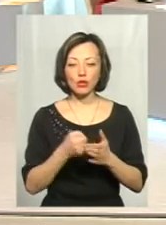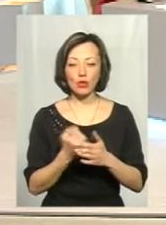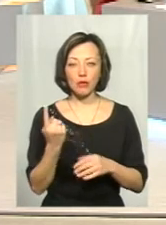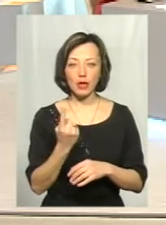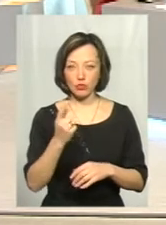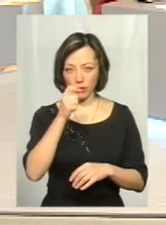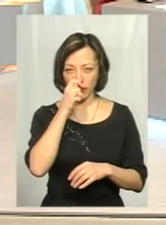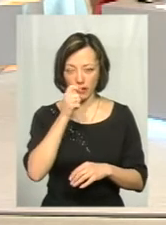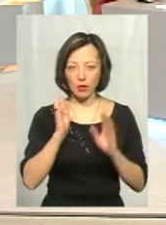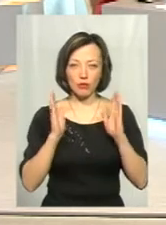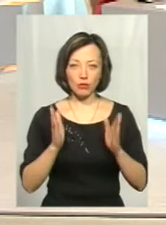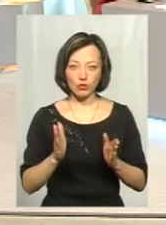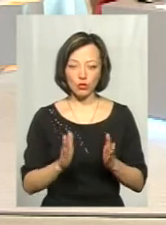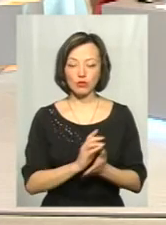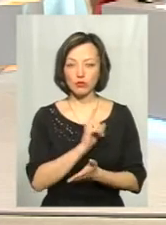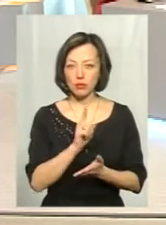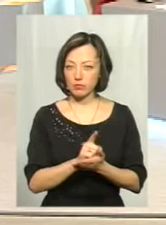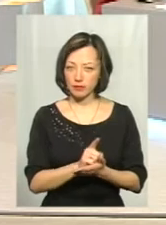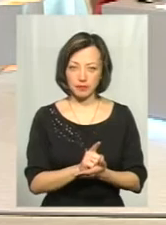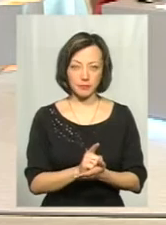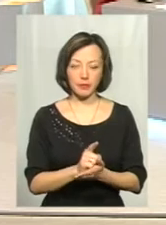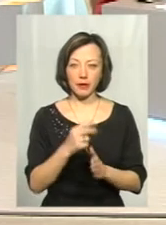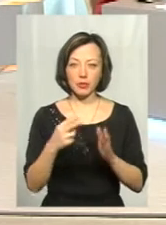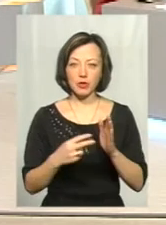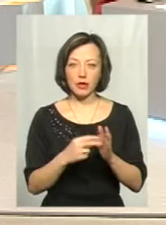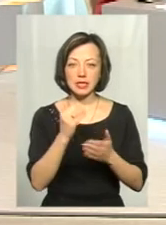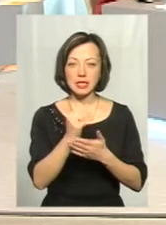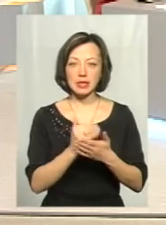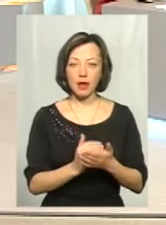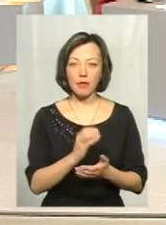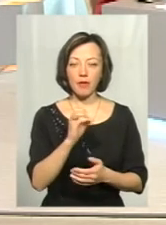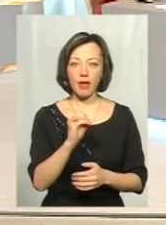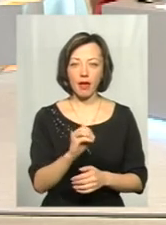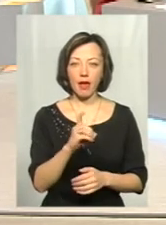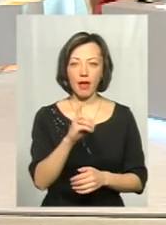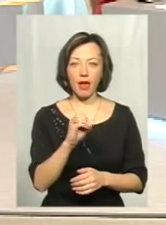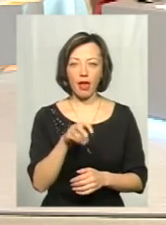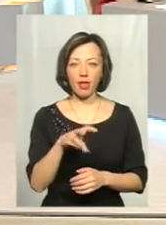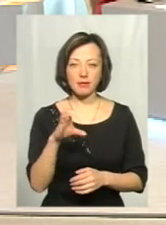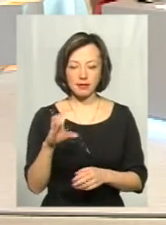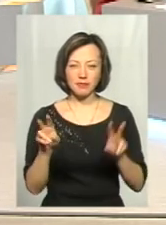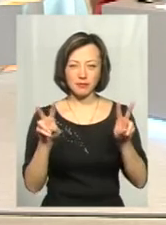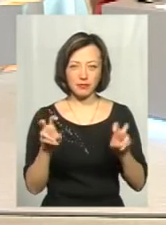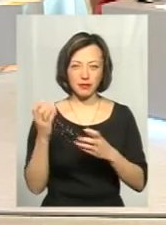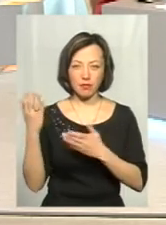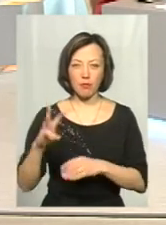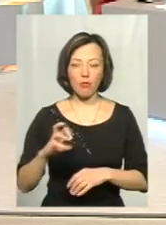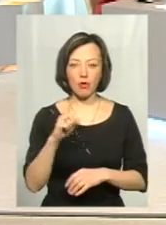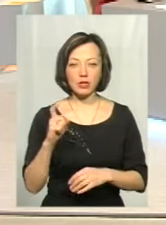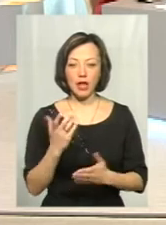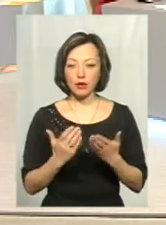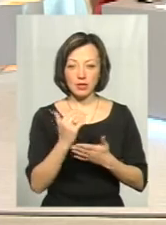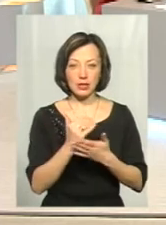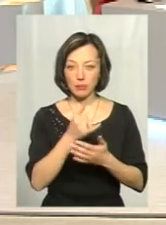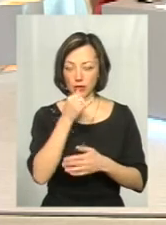1 квітня вони будуть зобов'язані підключитися до системи eHealth. Тобто, якщо у разі непідключення, просто лікар не